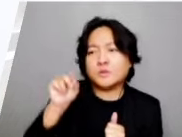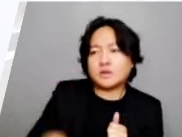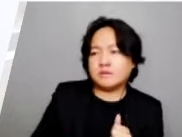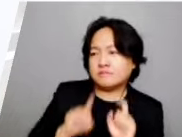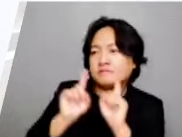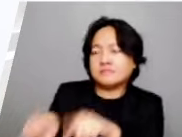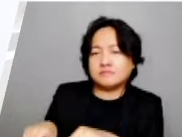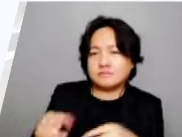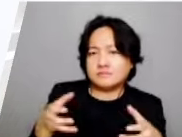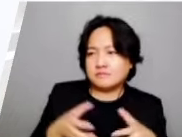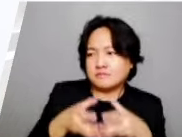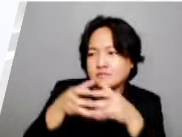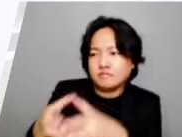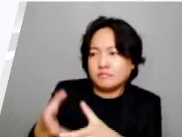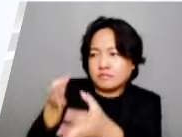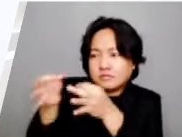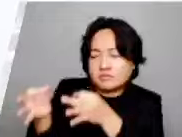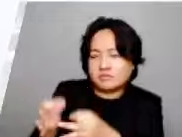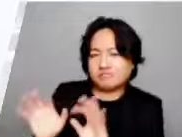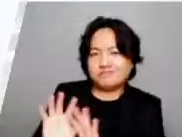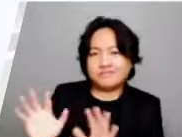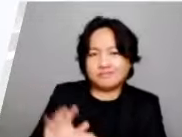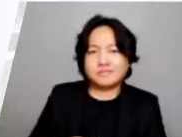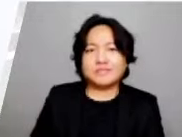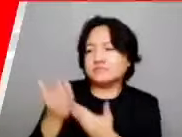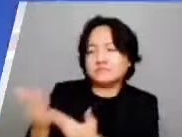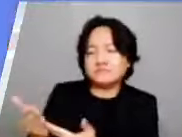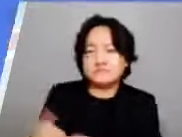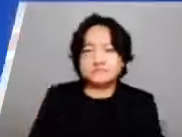rin daw nila sa komite ang kanilang tugon.